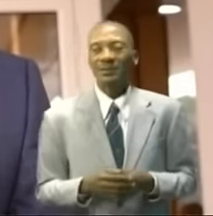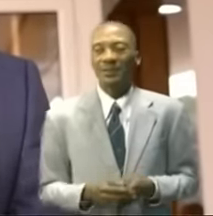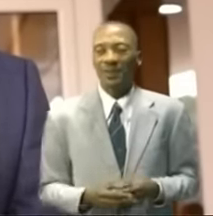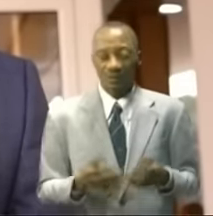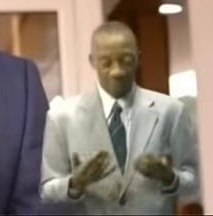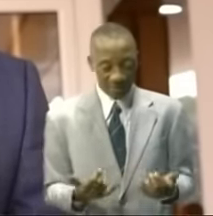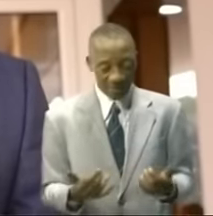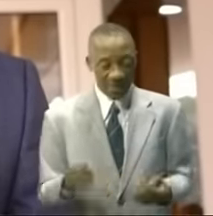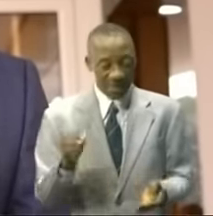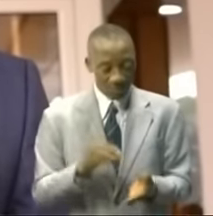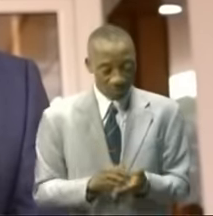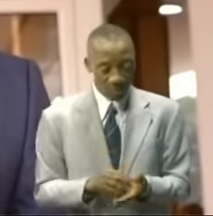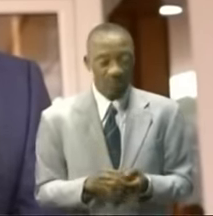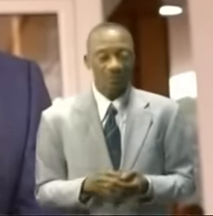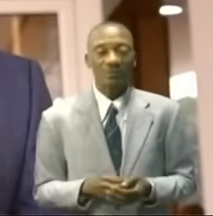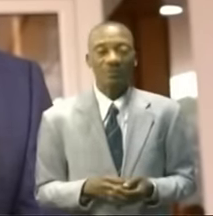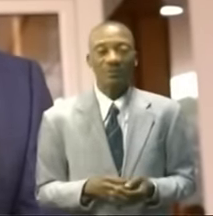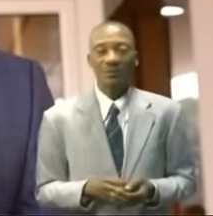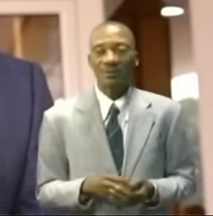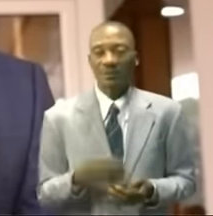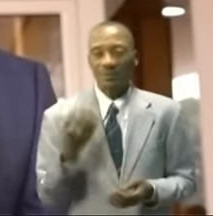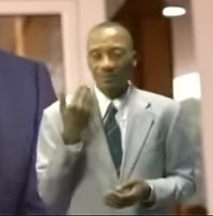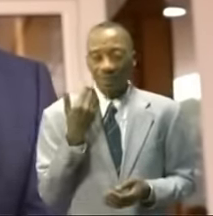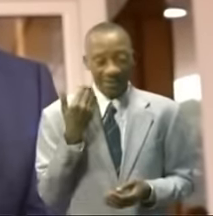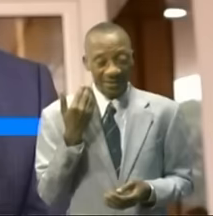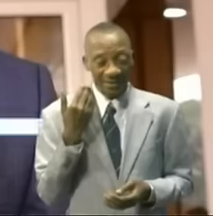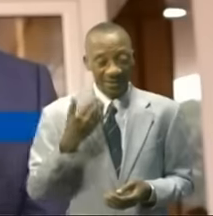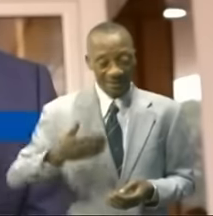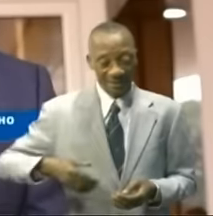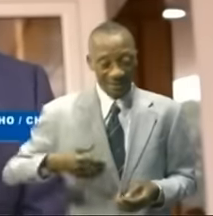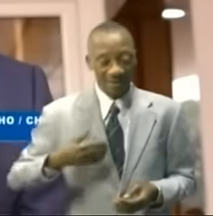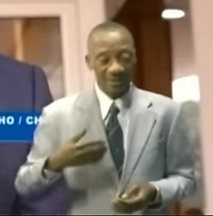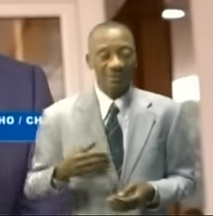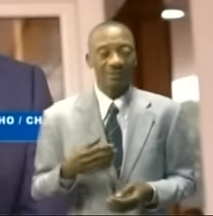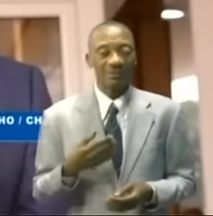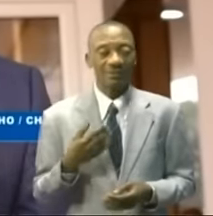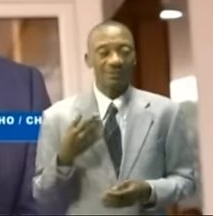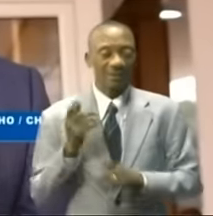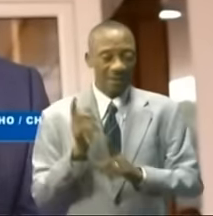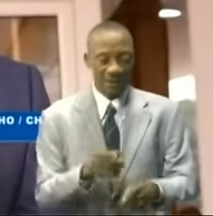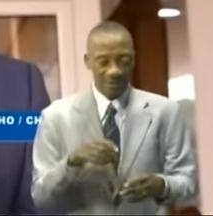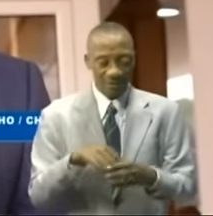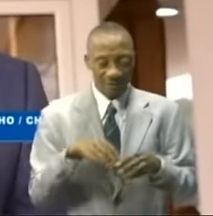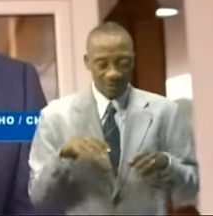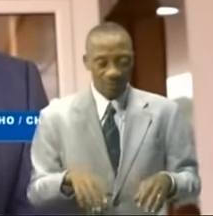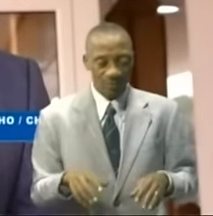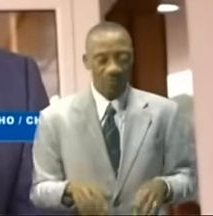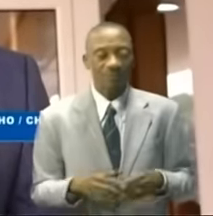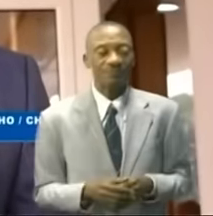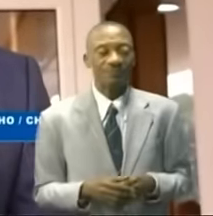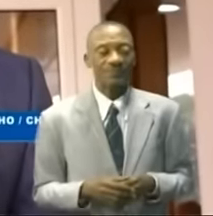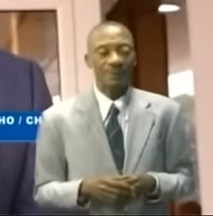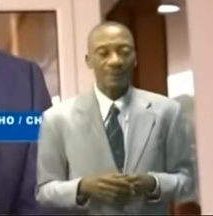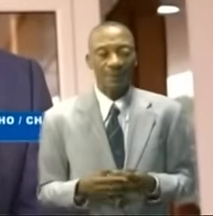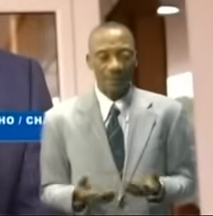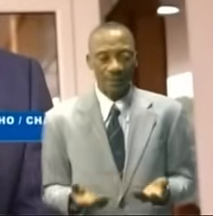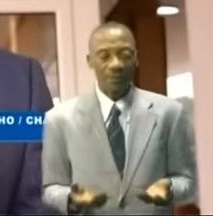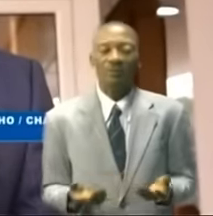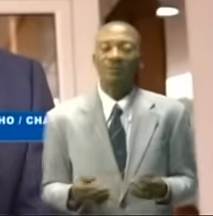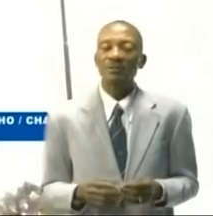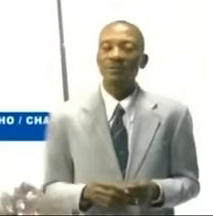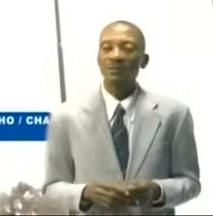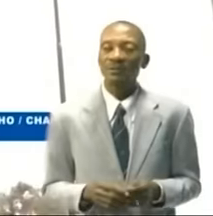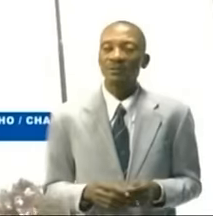plus sévère qu'un pox. Donc la RDC a les compétences, la RDC a les moyens et la RDC a une planification pour cela.